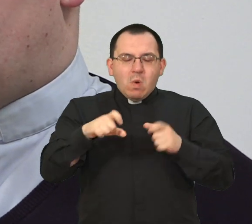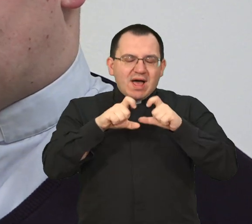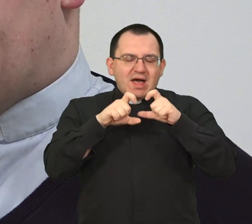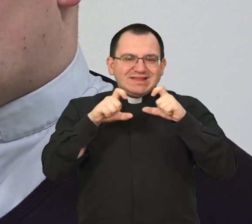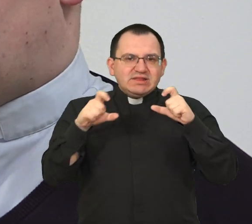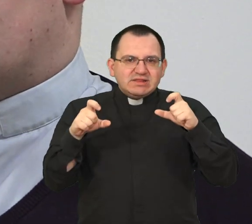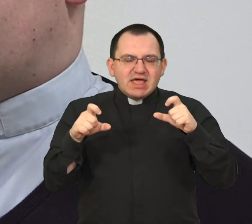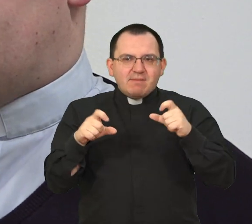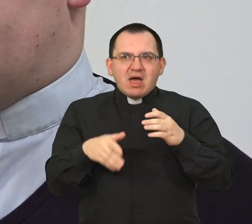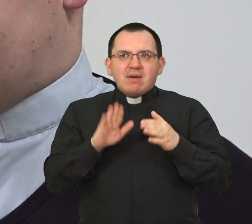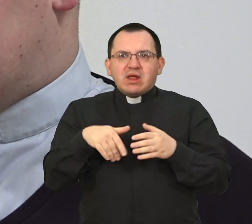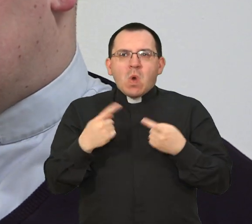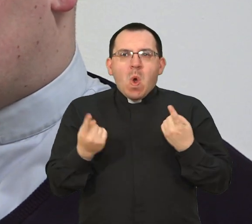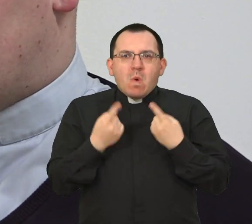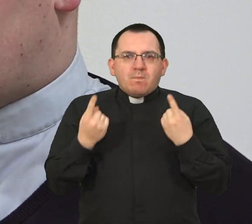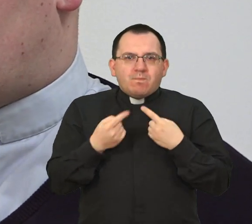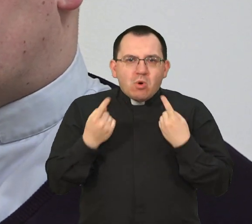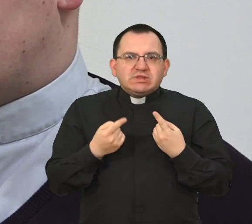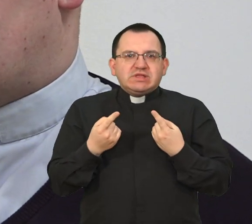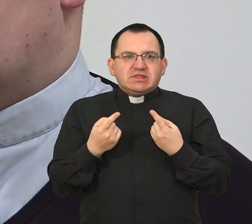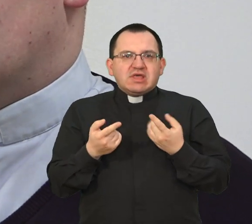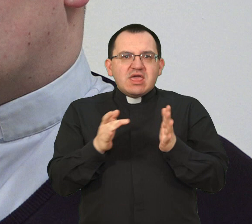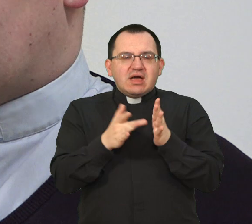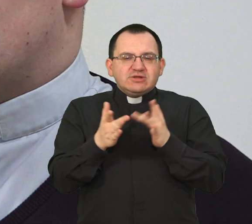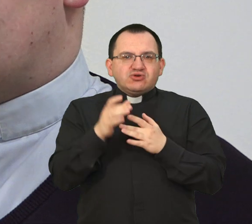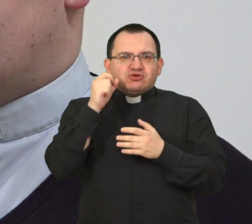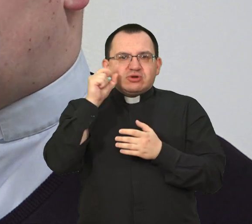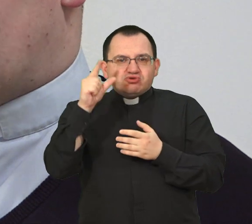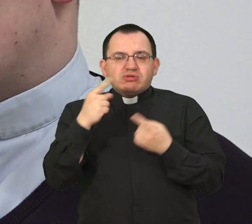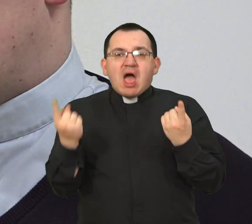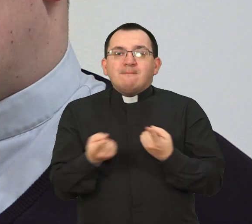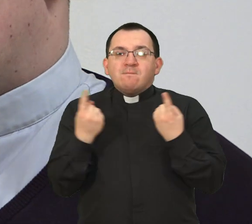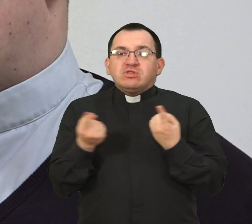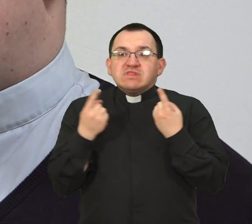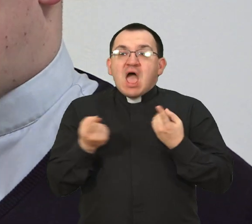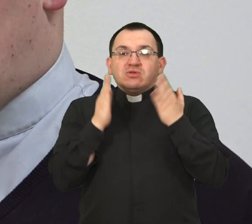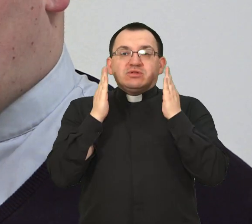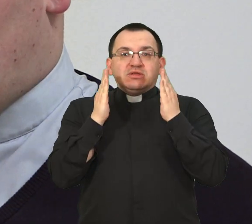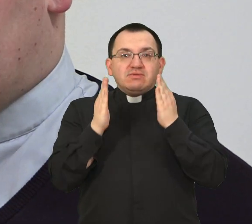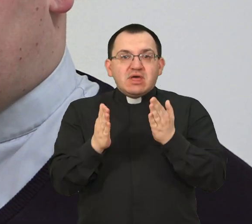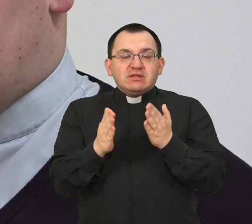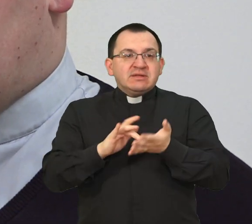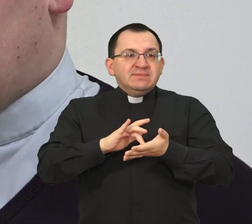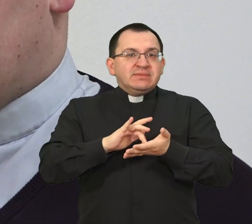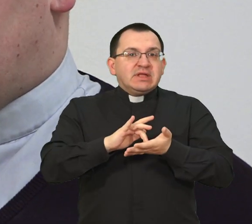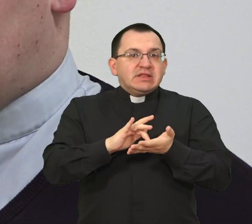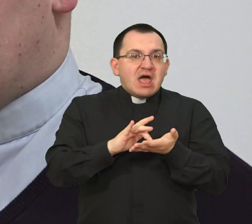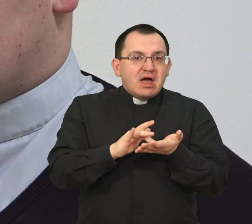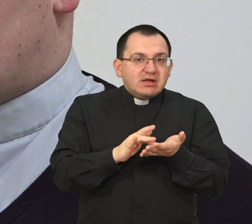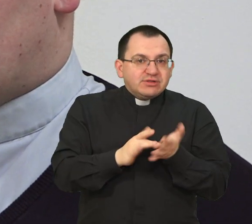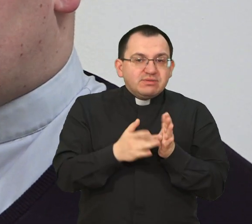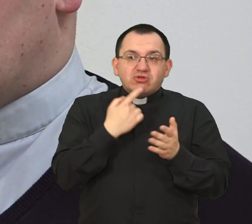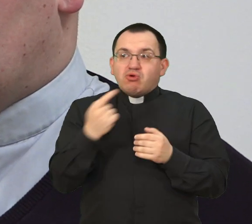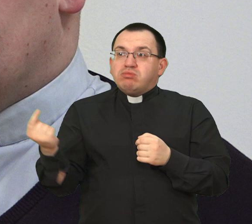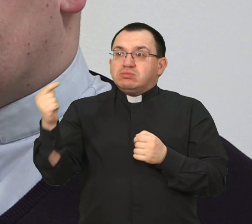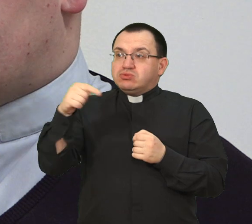preko nekako poticaja i zagledanosti Isusova čuda, potaknuti vjernike i sve one koji dolaze na